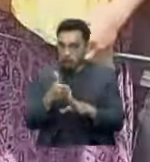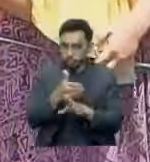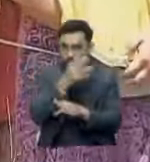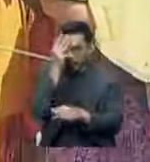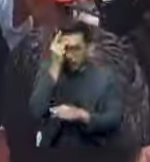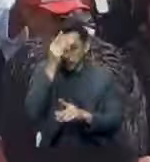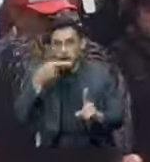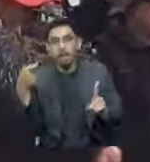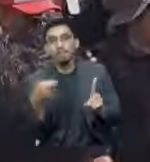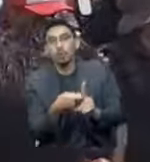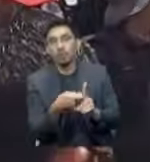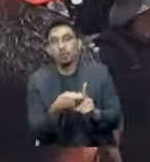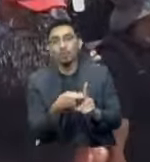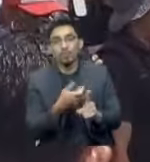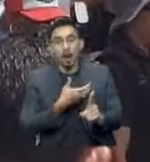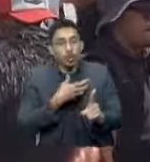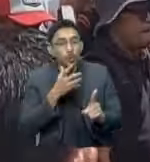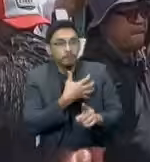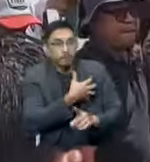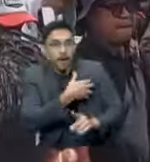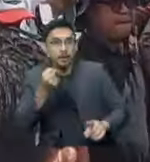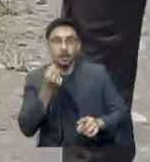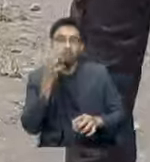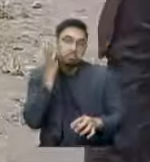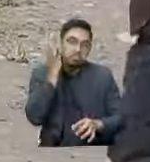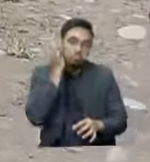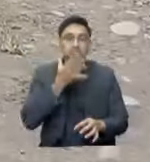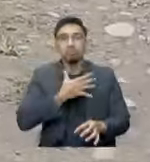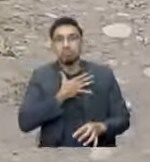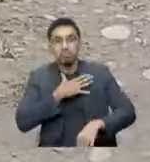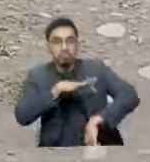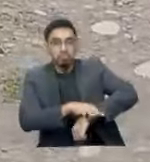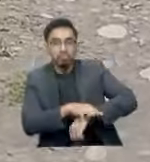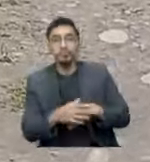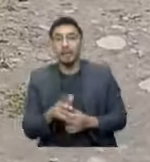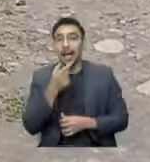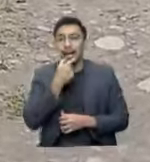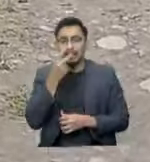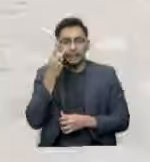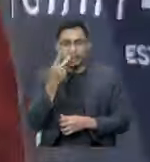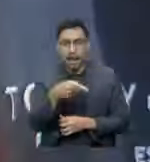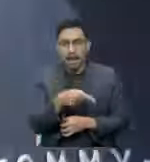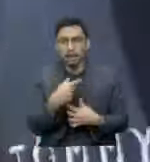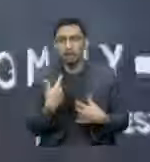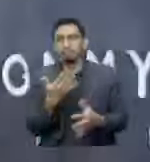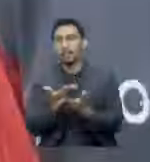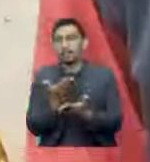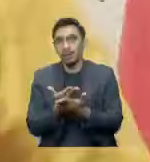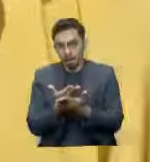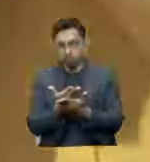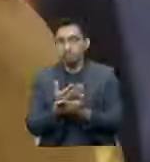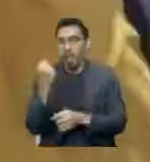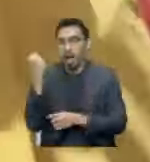korban. Nenek korban yang menyaksikan jalannya rekonstruksi meminta pelaku dihukum berat. Berharap apa,